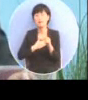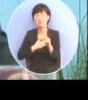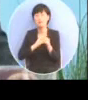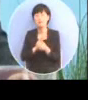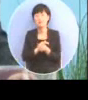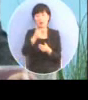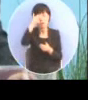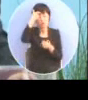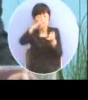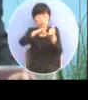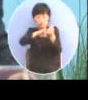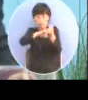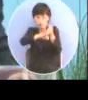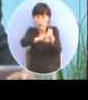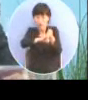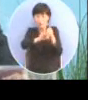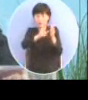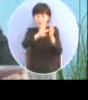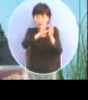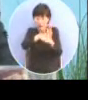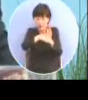Thánh